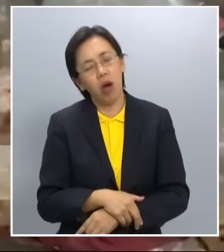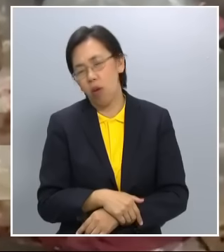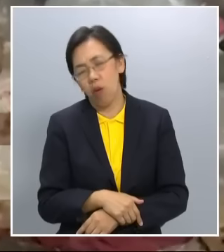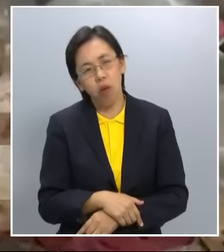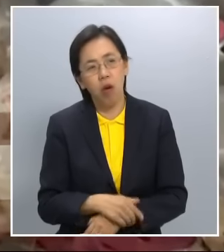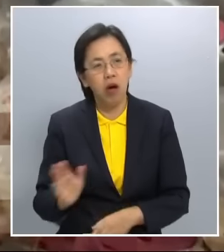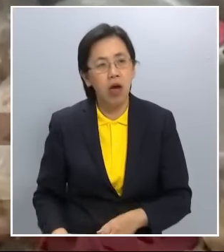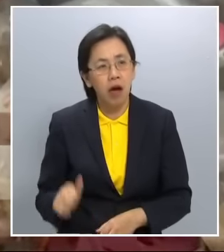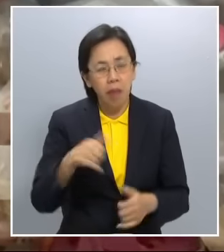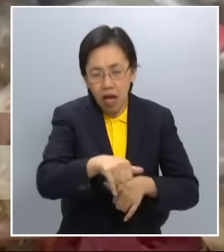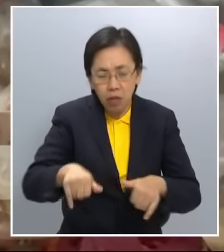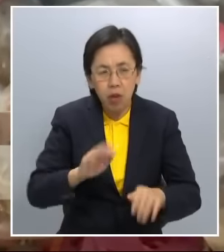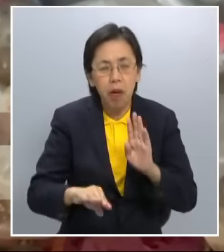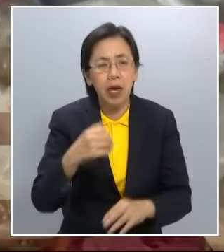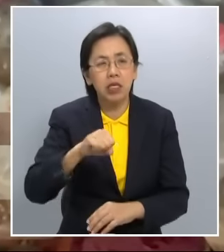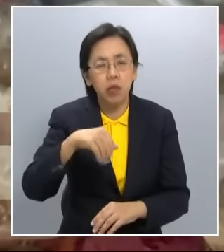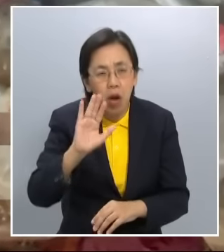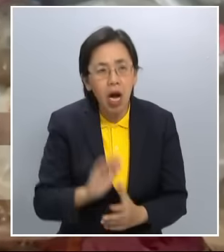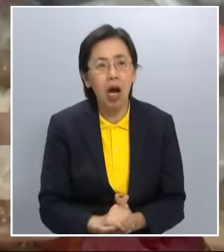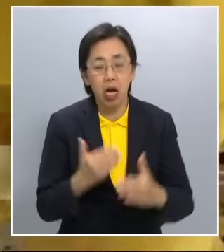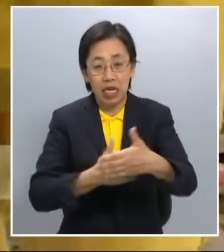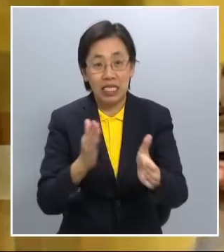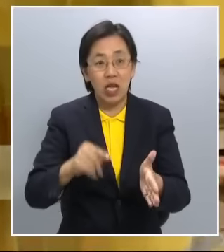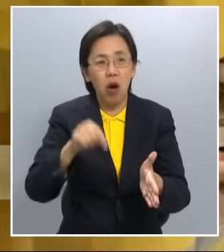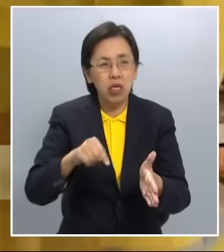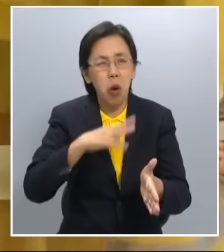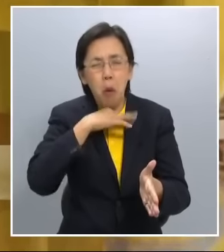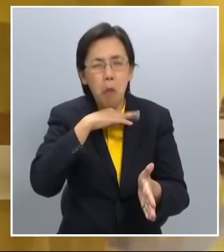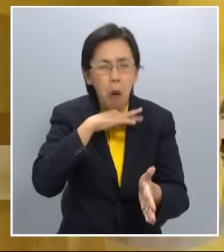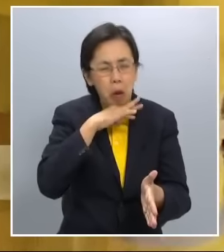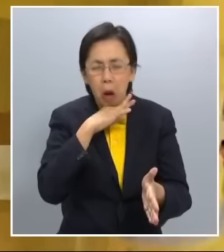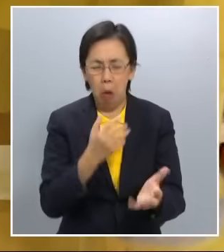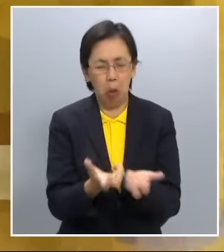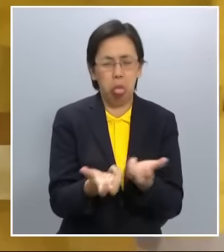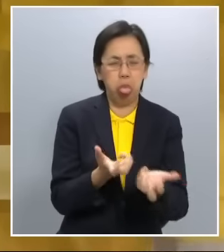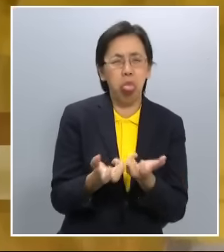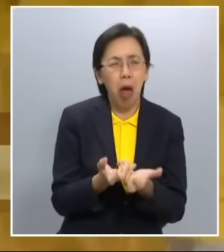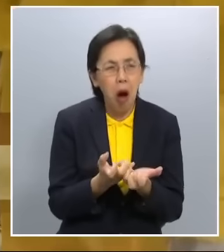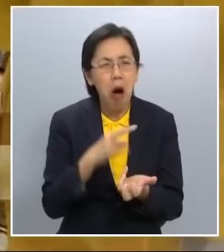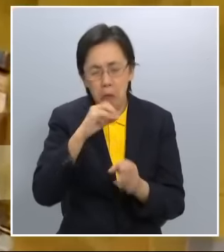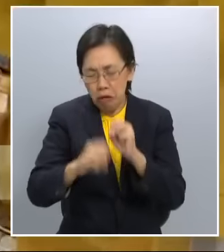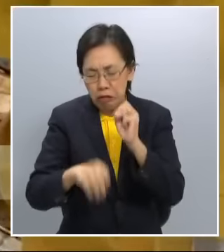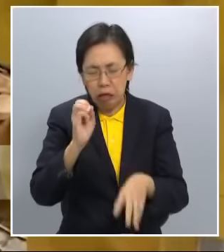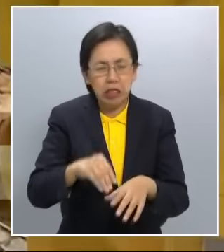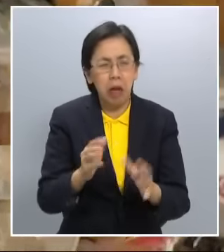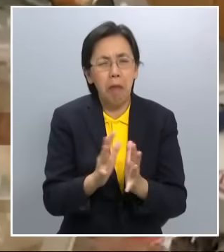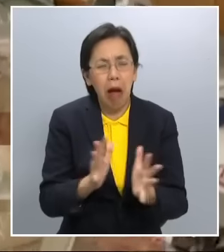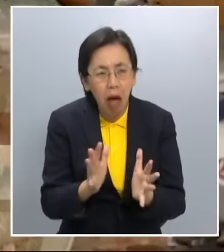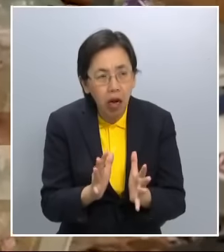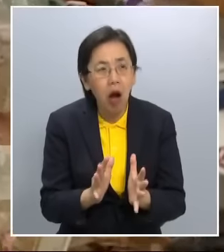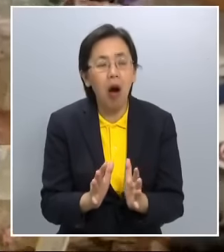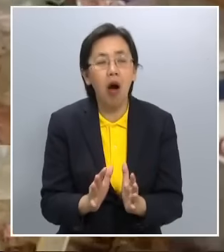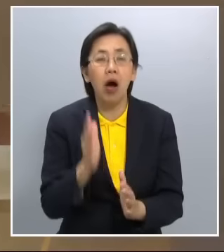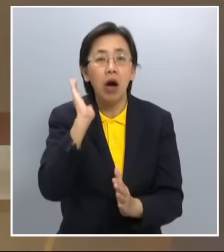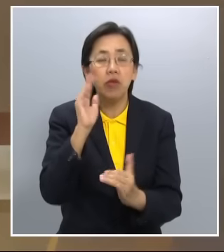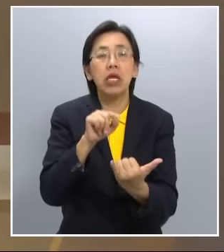สุนัข10กว่าตัวอยู่ในห้องซึ่งสกปรกรกรุงรังมีกองขยะแล้วก็มีร่างของช